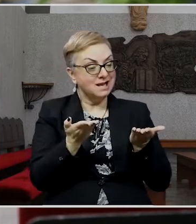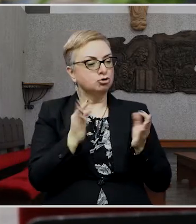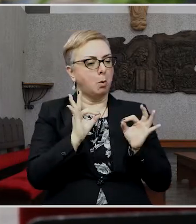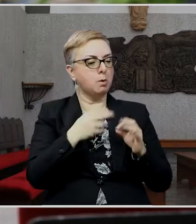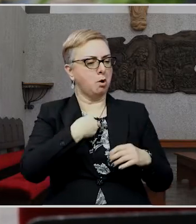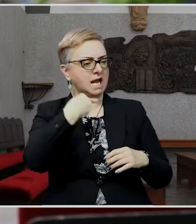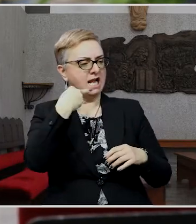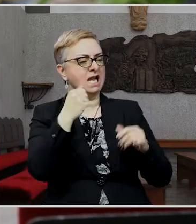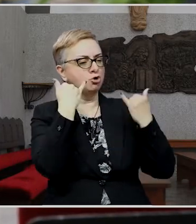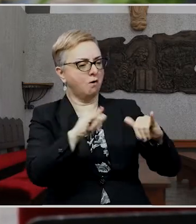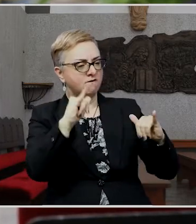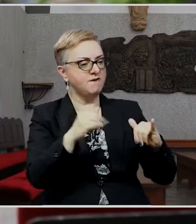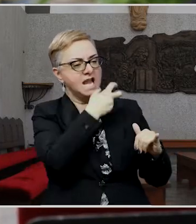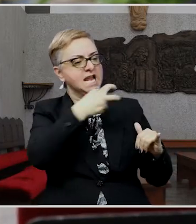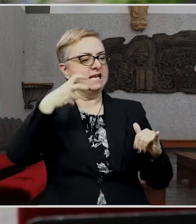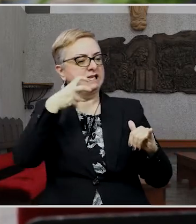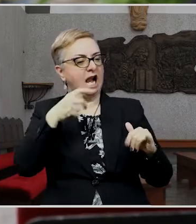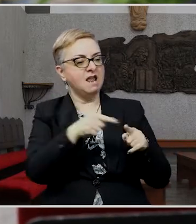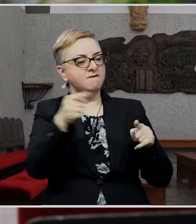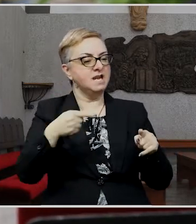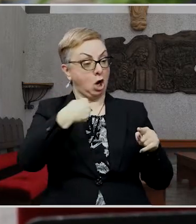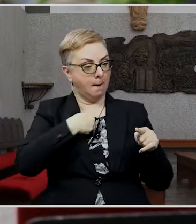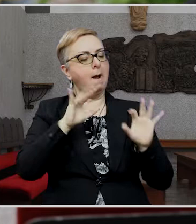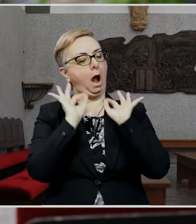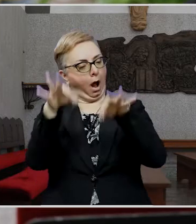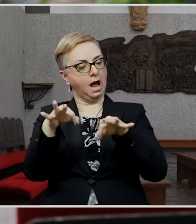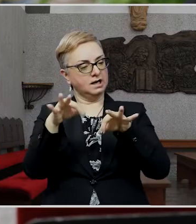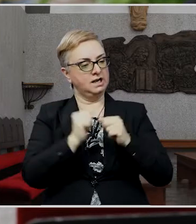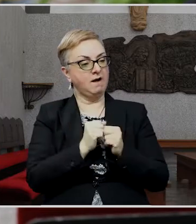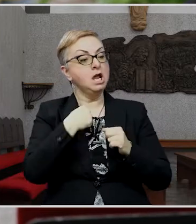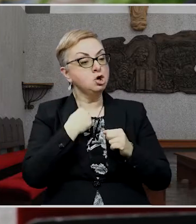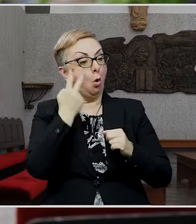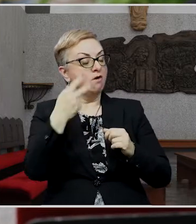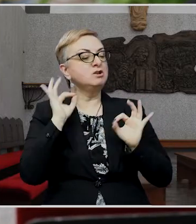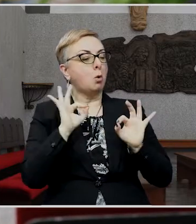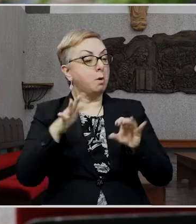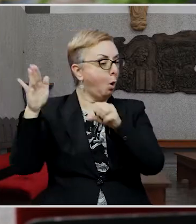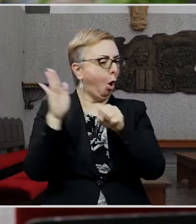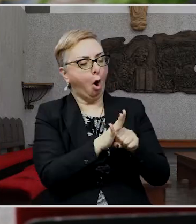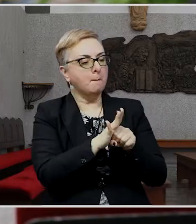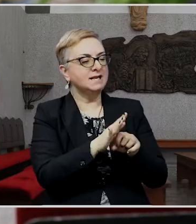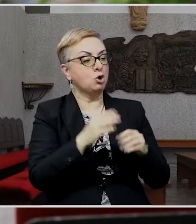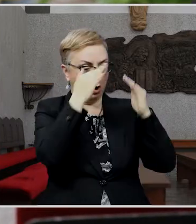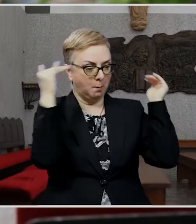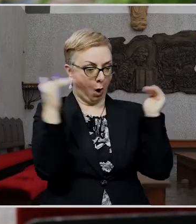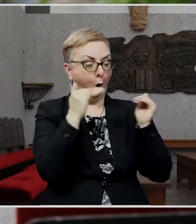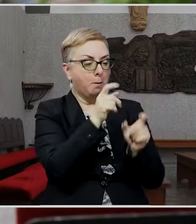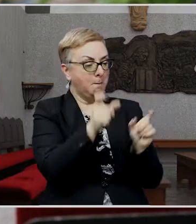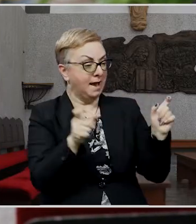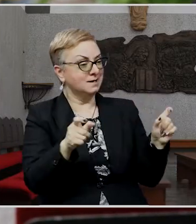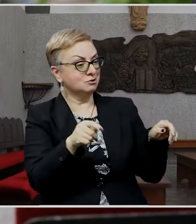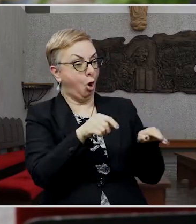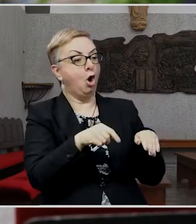grido dei figli di israele è giunto fino a me io ho visto oppure l'oppressione con cui l'egitto gli